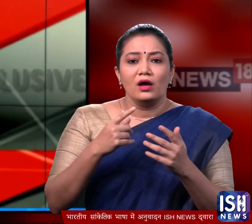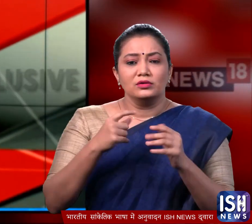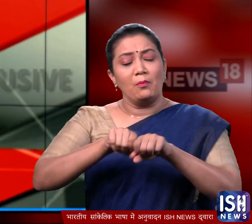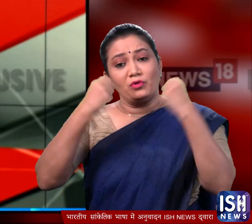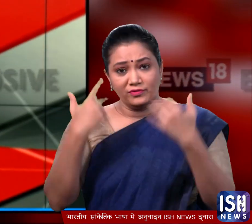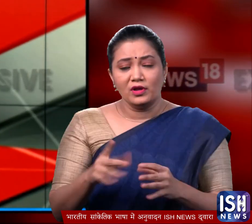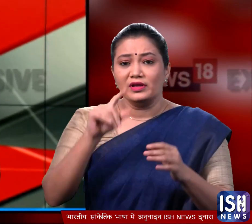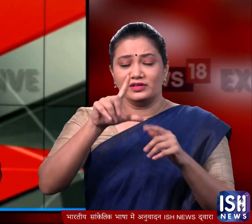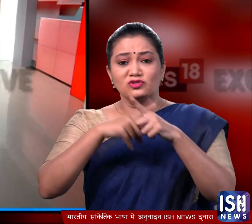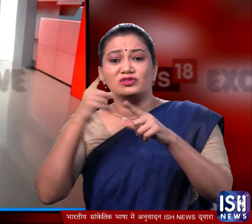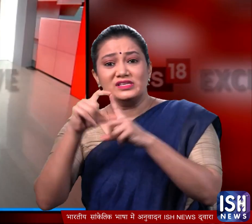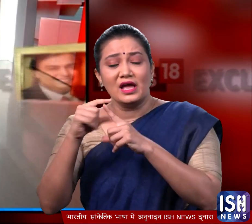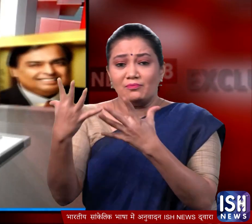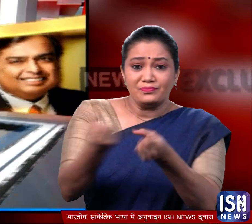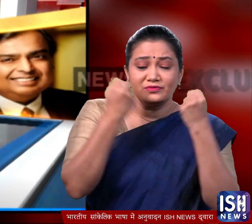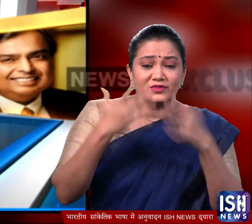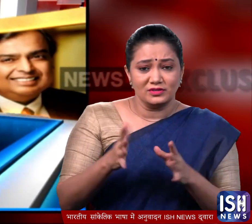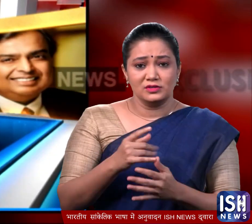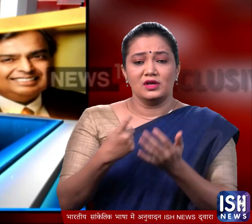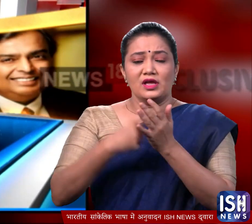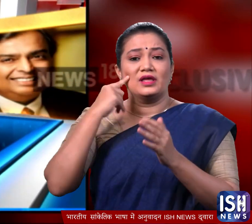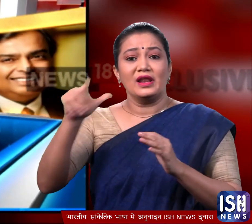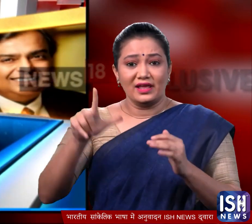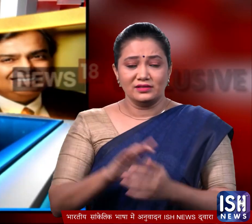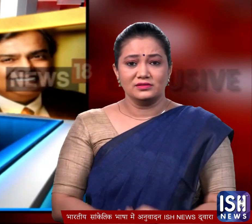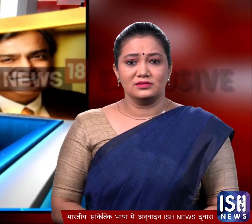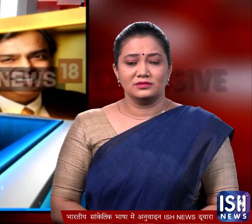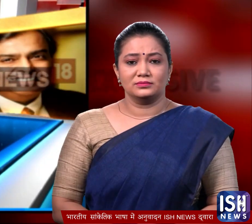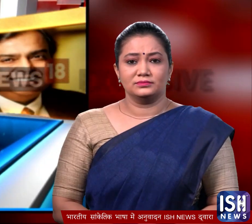अधिग्रहण की खबर के बाद बना। खबर आई कि रिलायंस